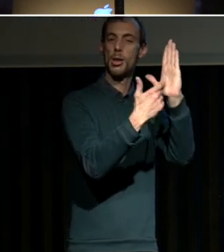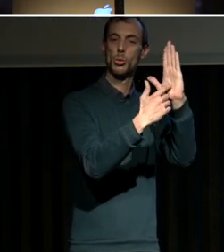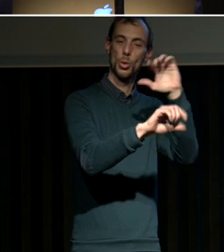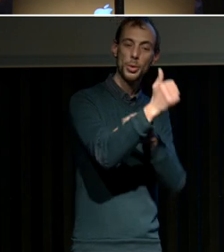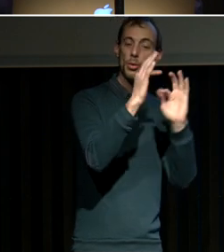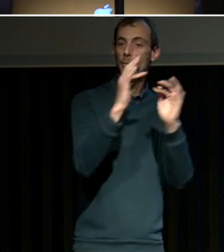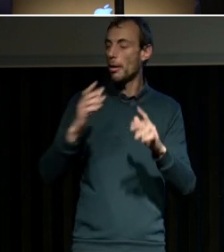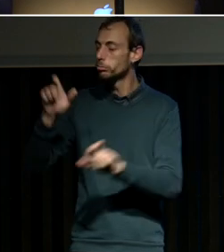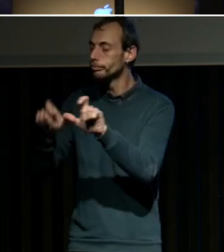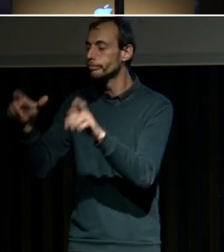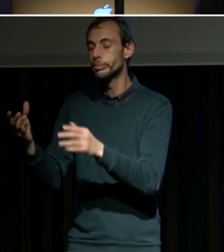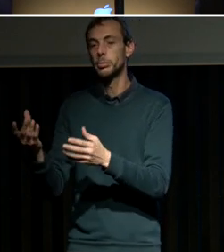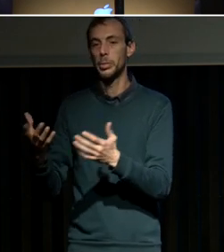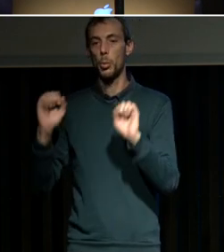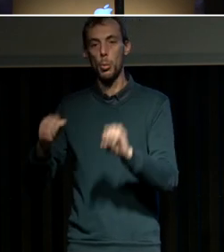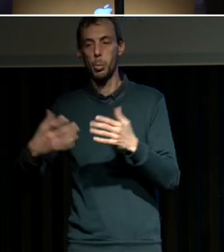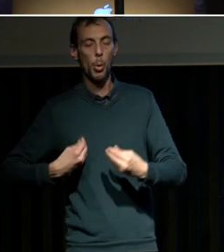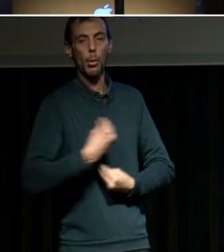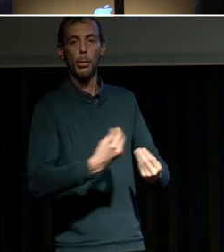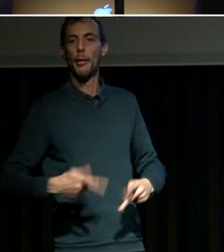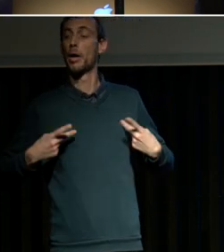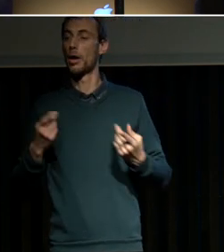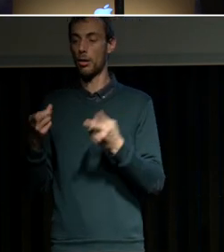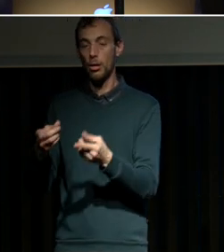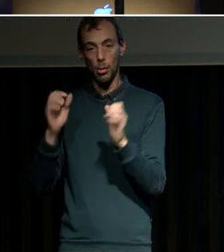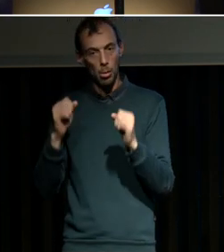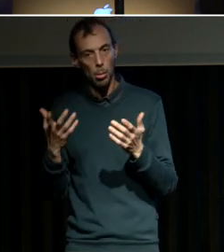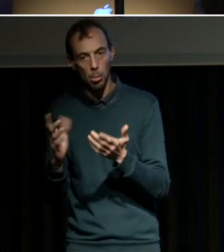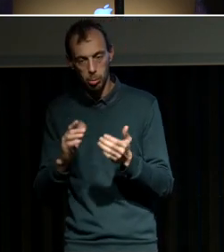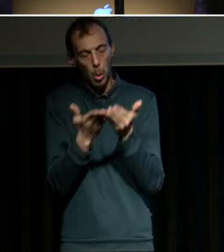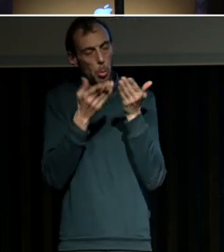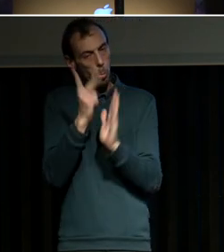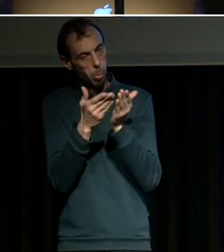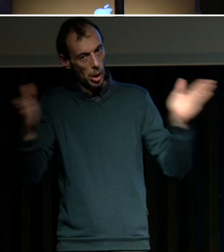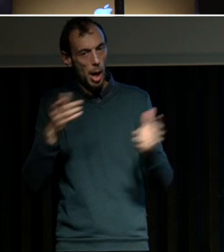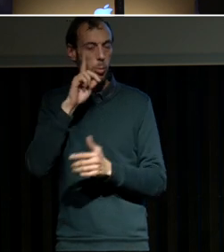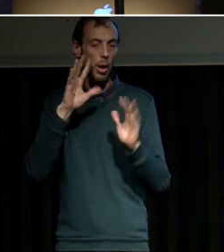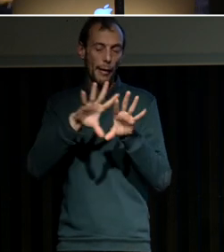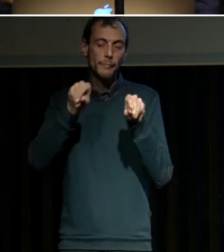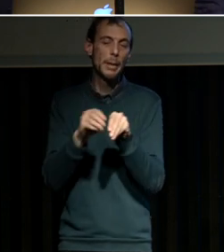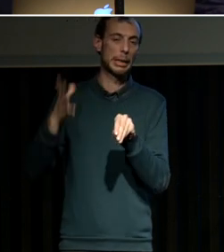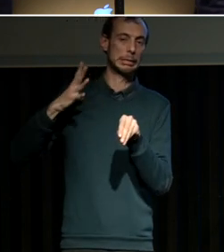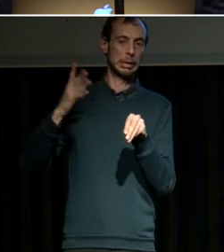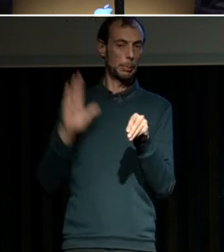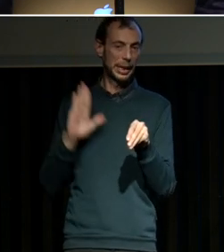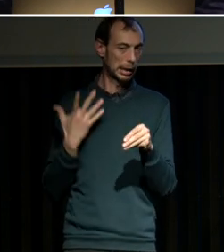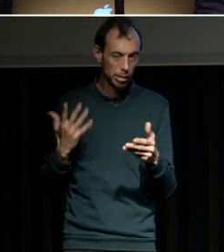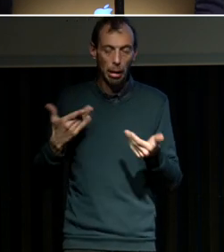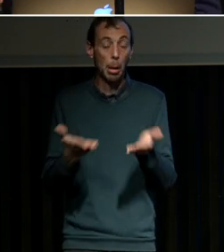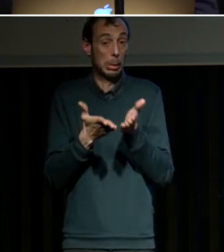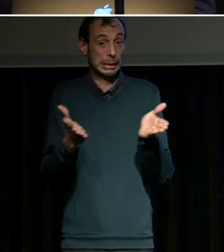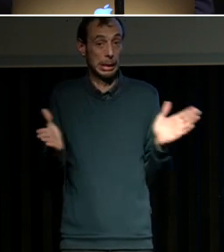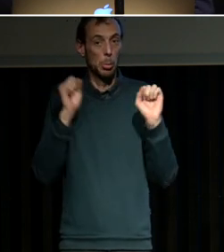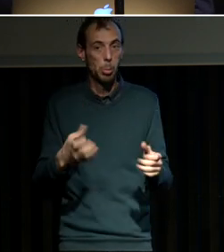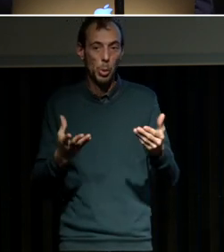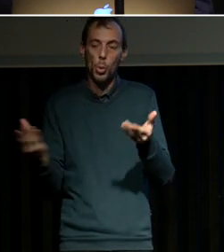permettant de dépasser le cadre strictement familial, permettant le don croisé, qui malheureusement n'a pas décollé en France. Les trois grands principes,